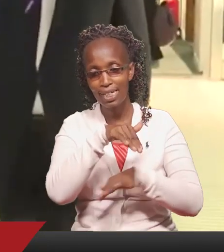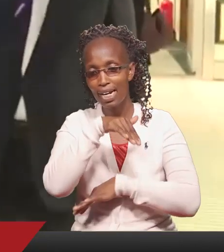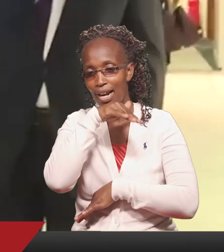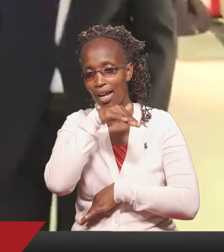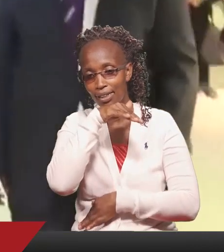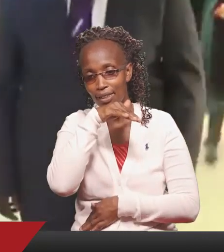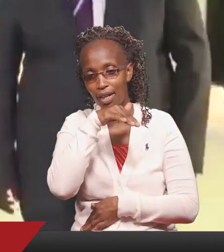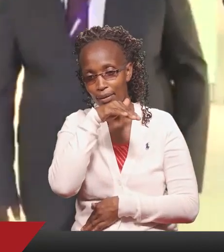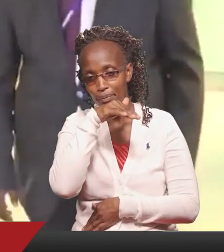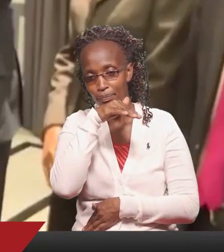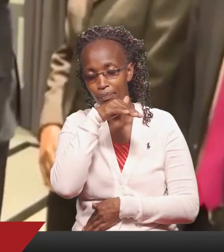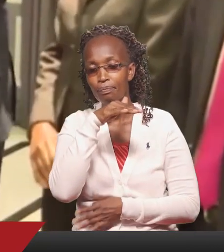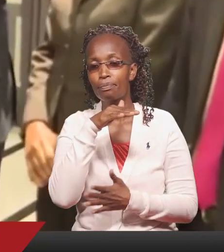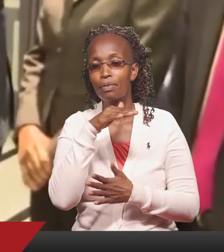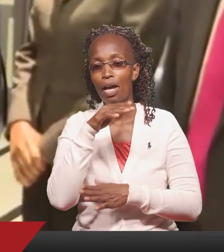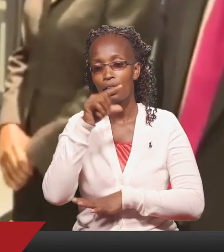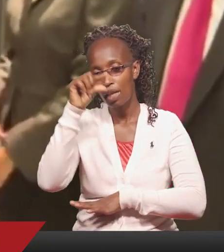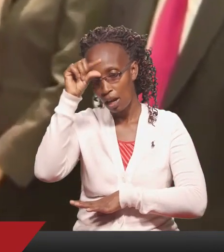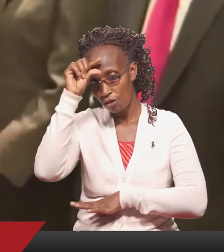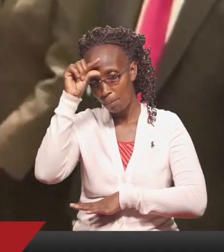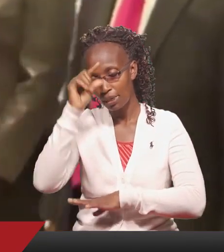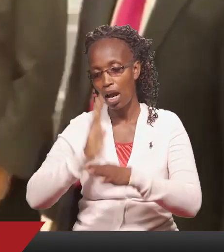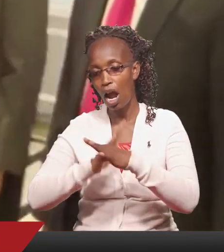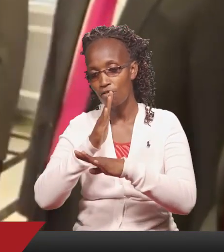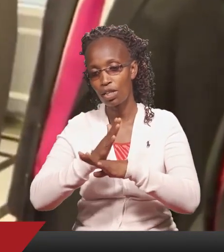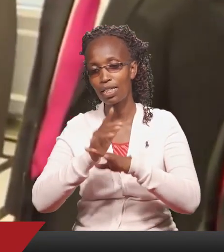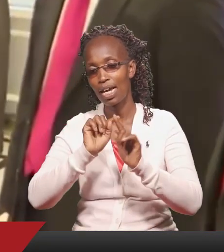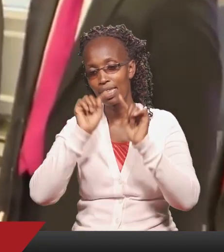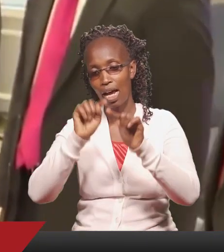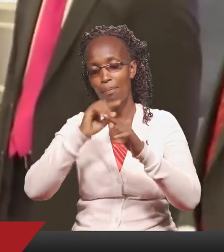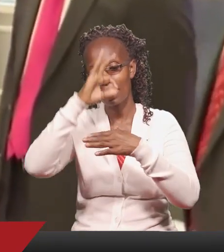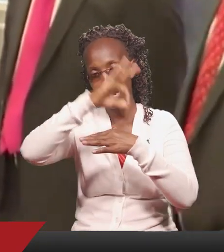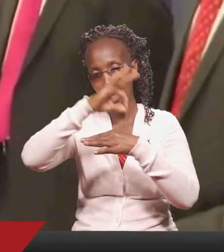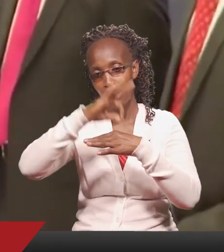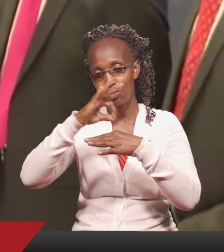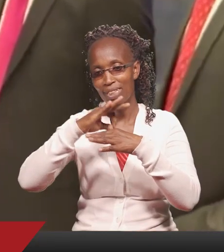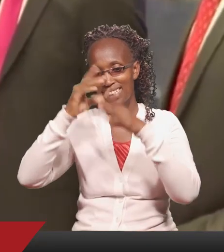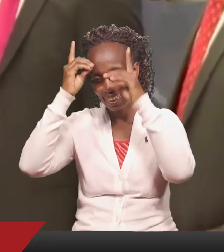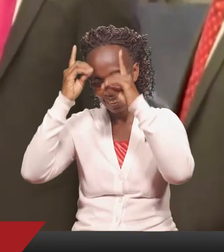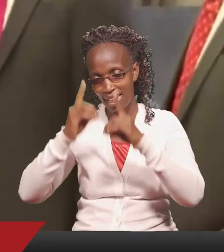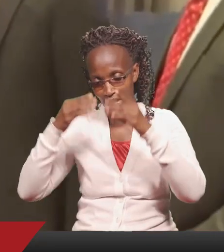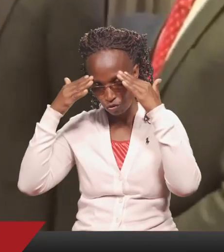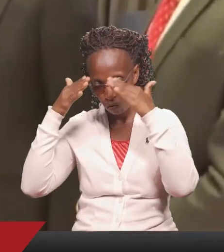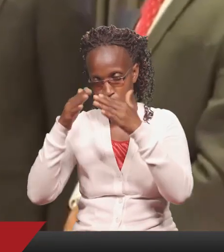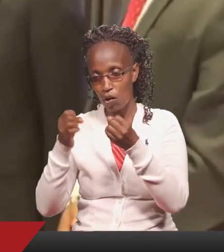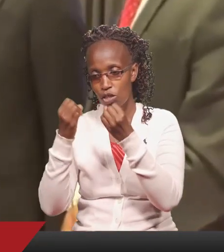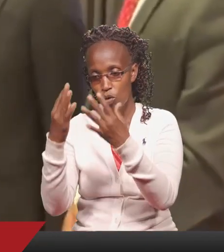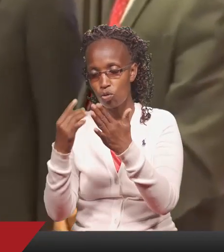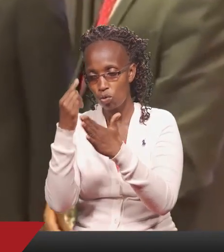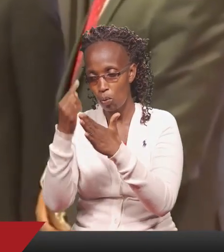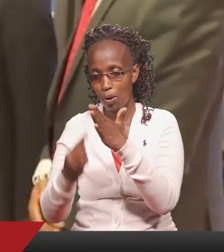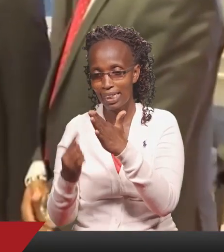Odinga. Aidha, Ruto amesisitiza kuwa serikali baada ya uchaguzi mkuu iliamua kuangazia